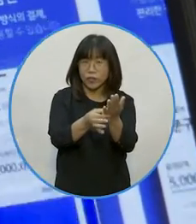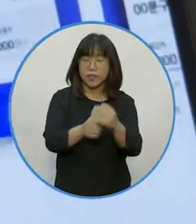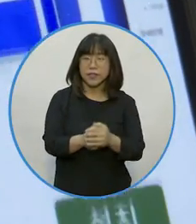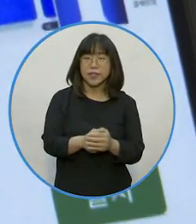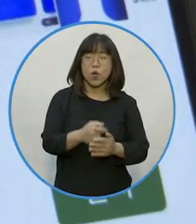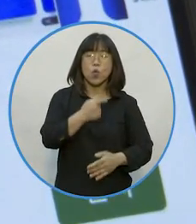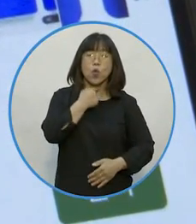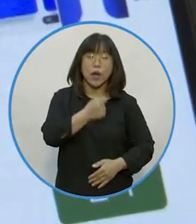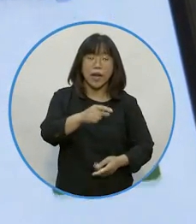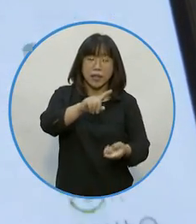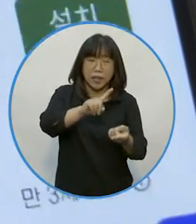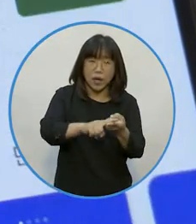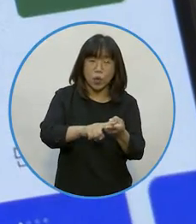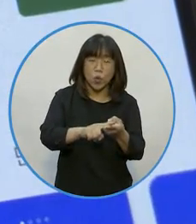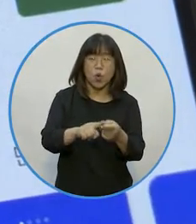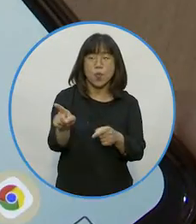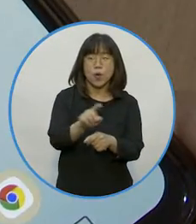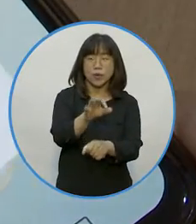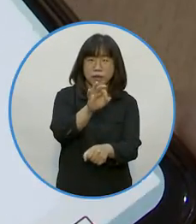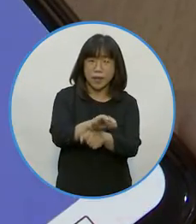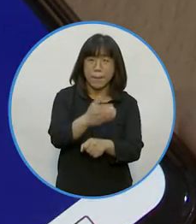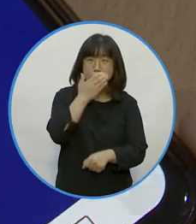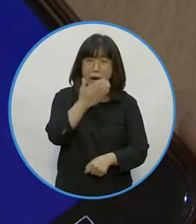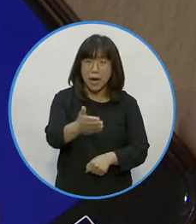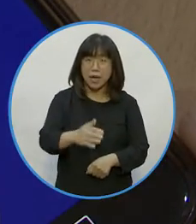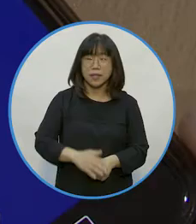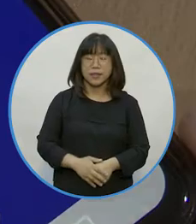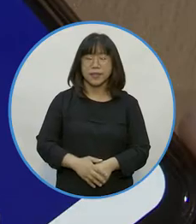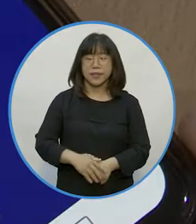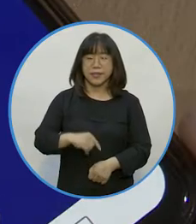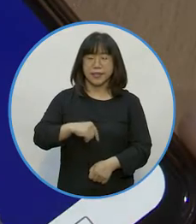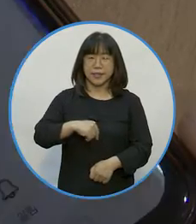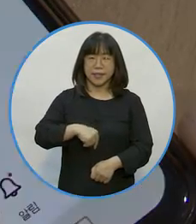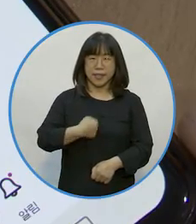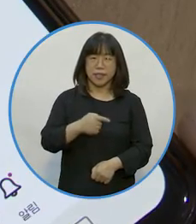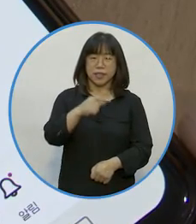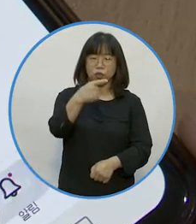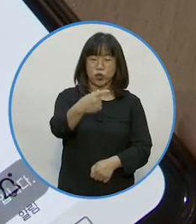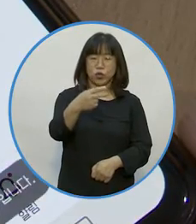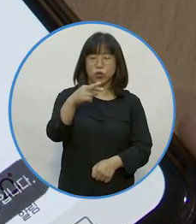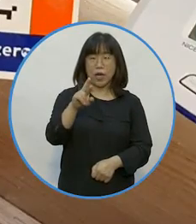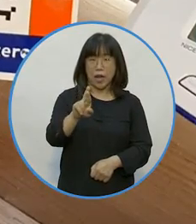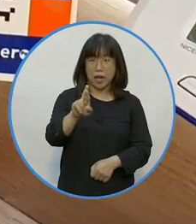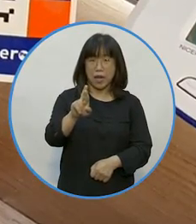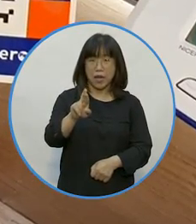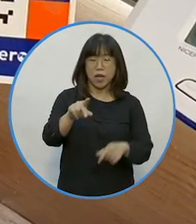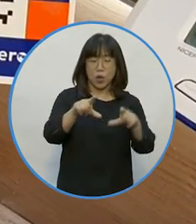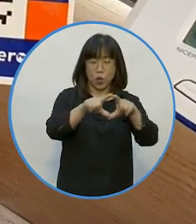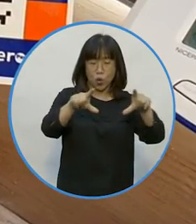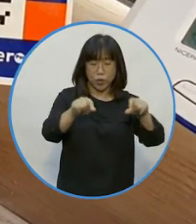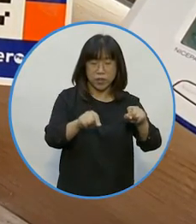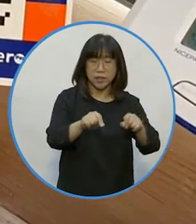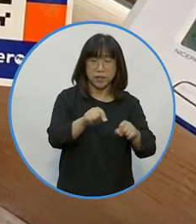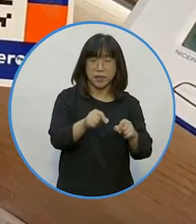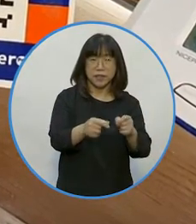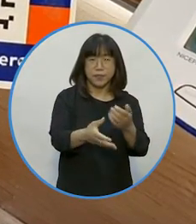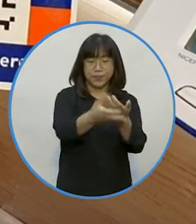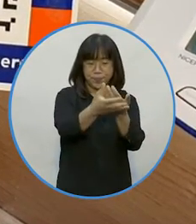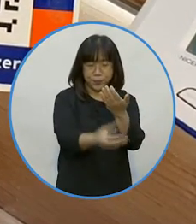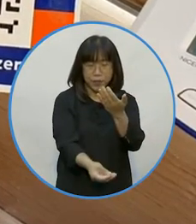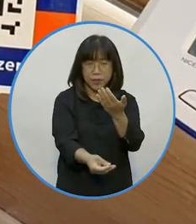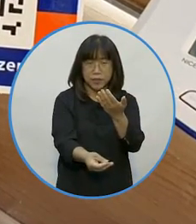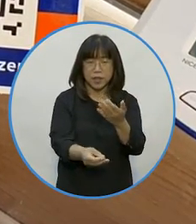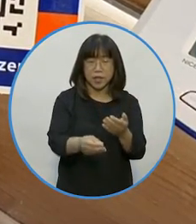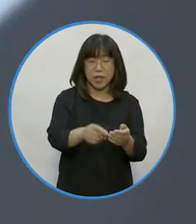통해 원하는 금액을 구입할 수 있고 결제는 전용 앱에서 개인 QR코드나 가게에 비치된 QR코드를 스캔